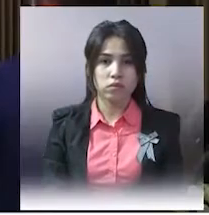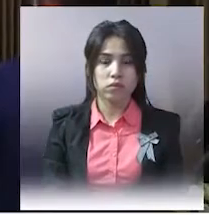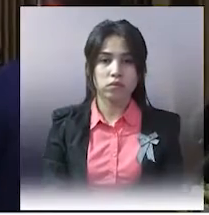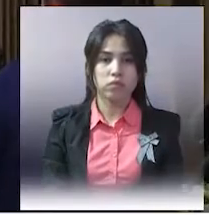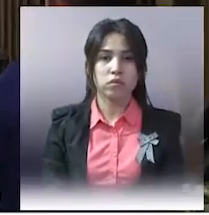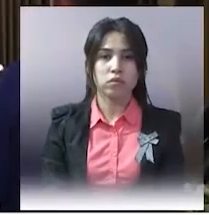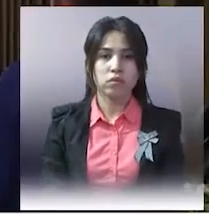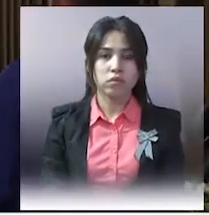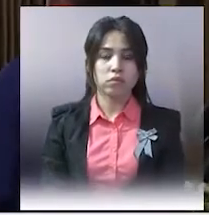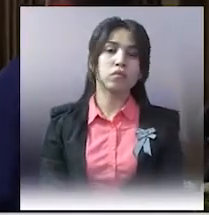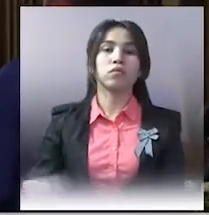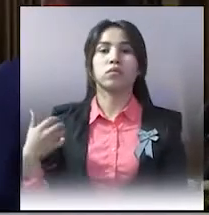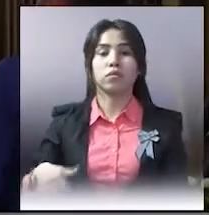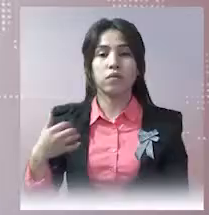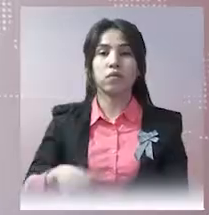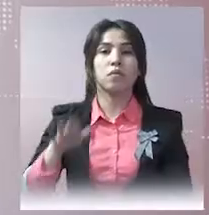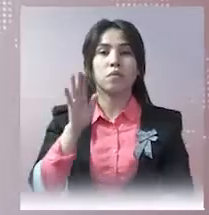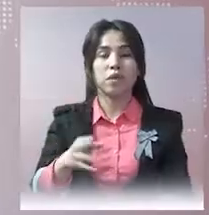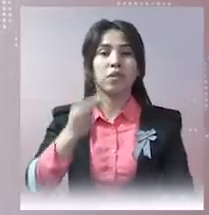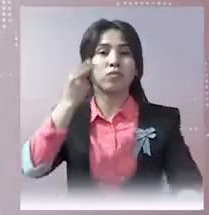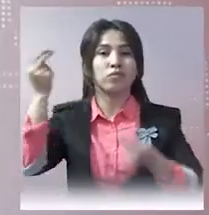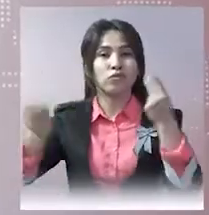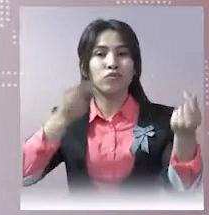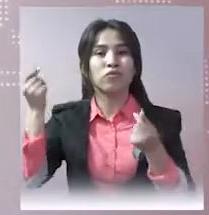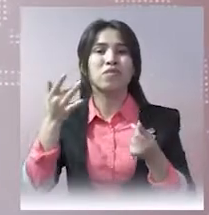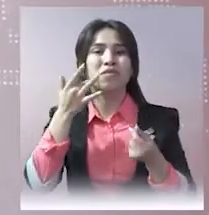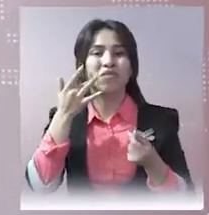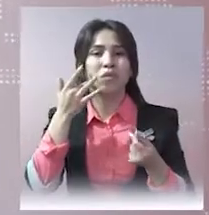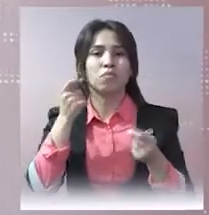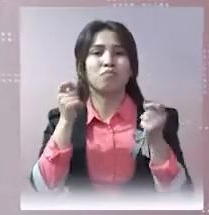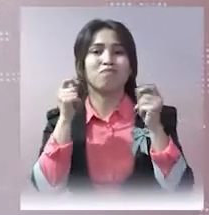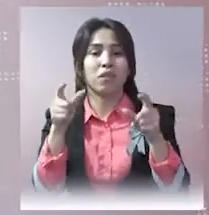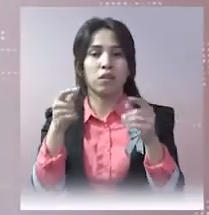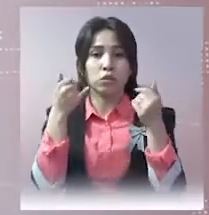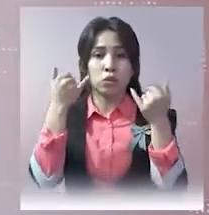жұмыстарын жүзеге асыруға ниет білдіріп тарқасты. Мөлдір Тазабек, Азат Байтемір, 77 News.